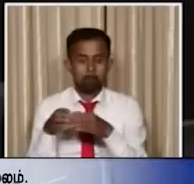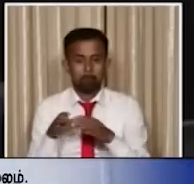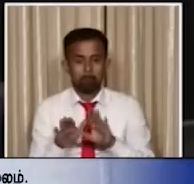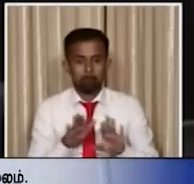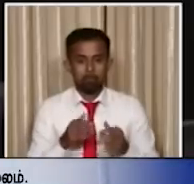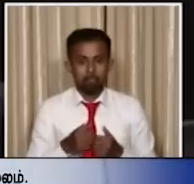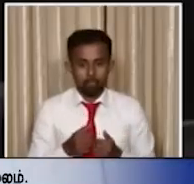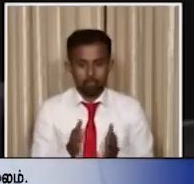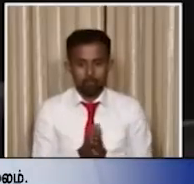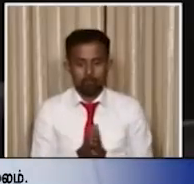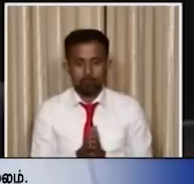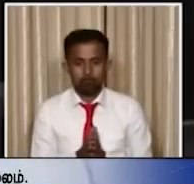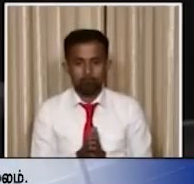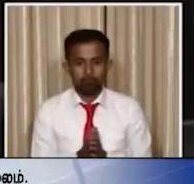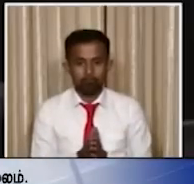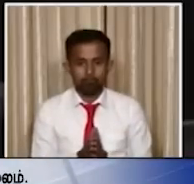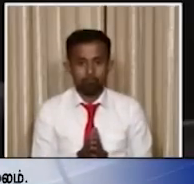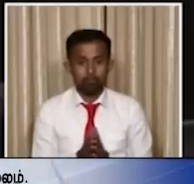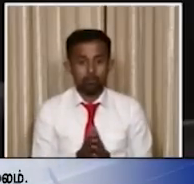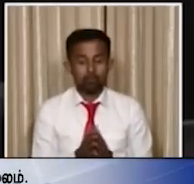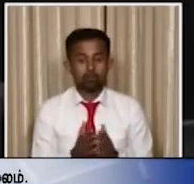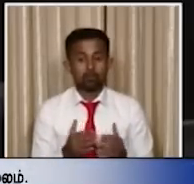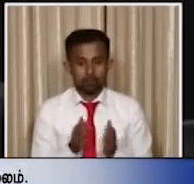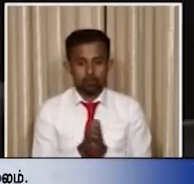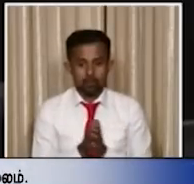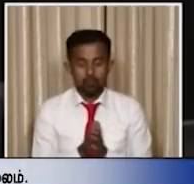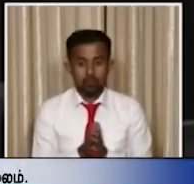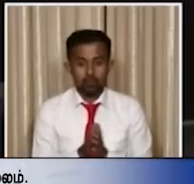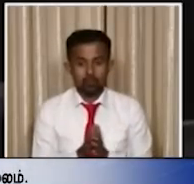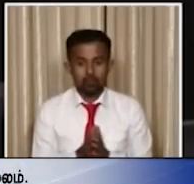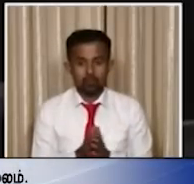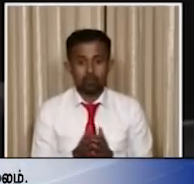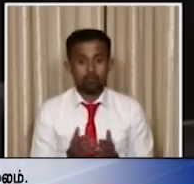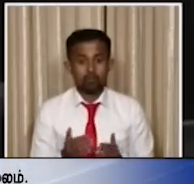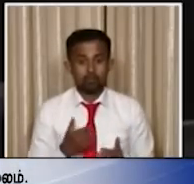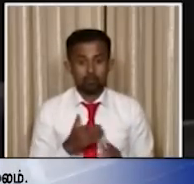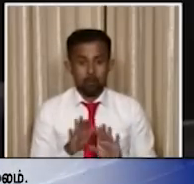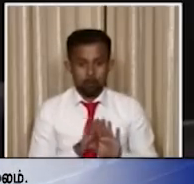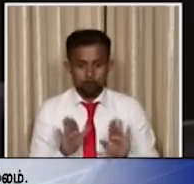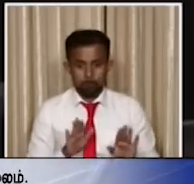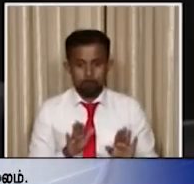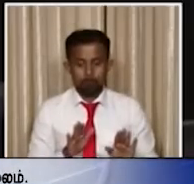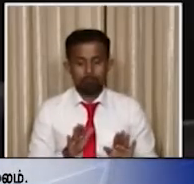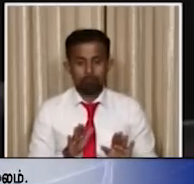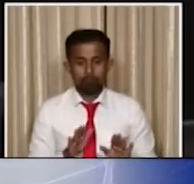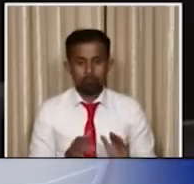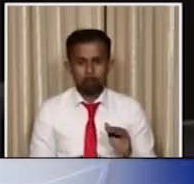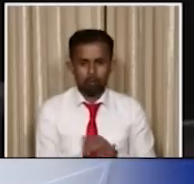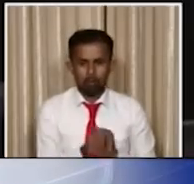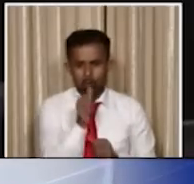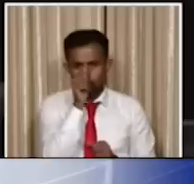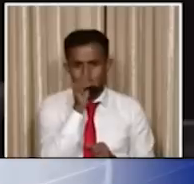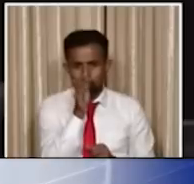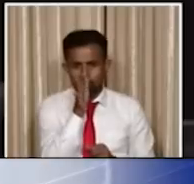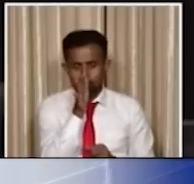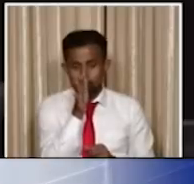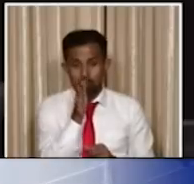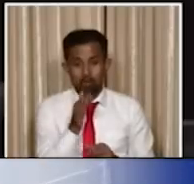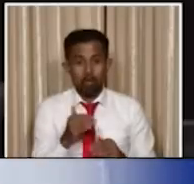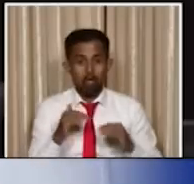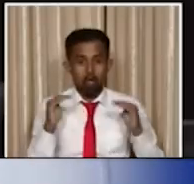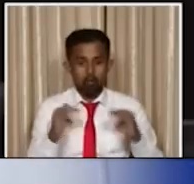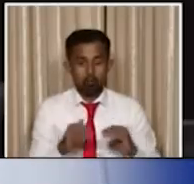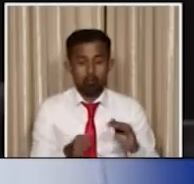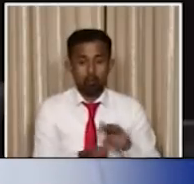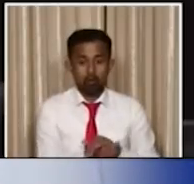வசம் கையகப்படுத்துவதற்காக எடுக்கின்ற முயற்சி ஆட்சியாளர்கள் எவ்வளவு ஊழல் மோசடிகளில் ஈடுபட்டாலும் அந்த